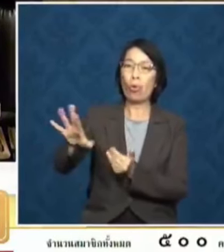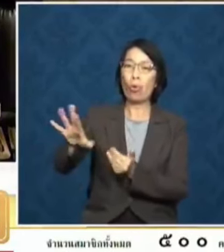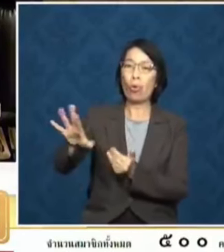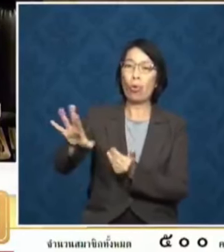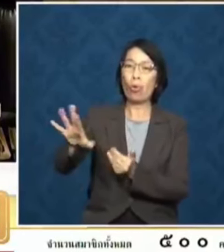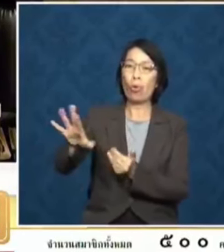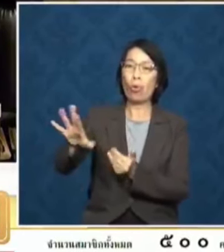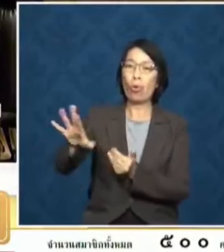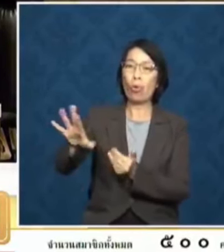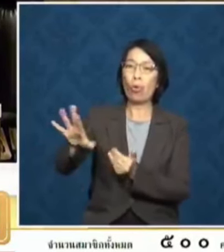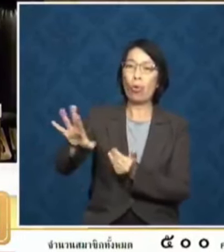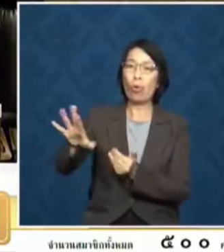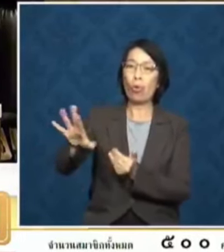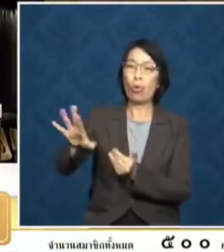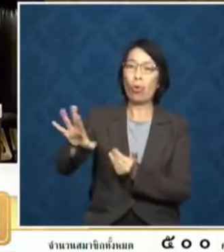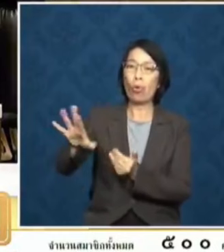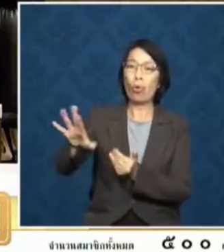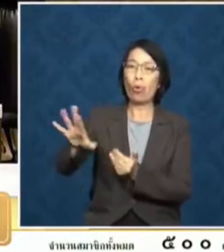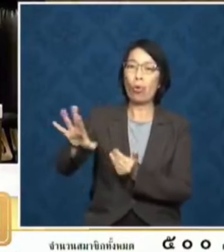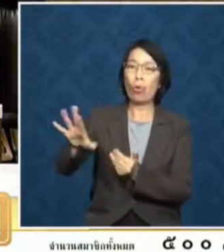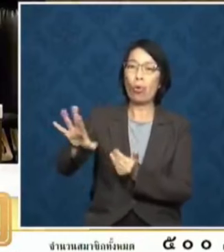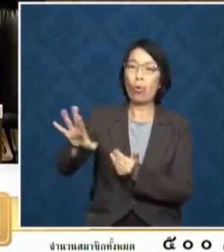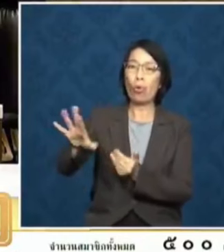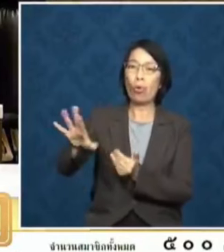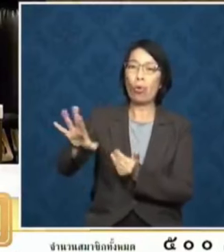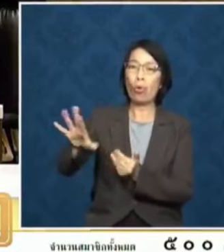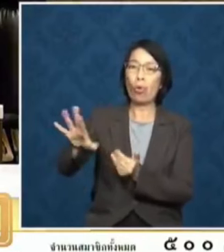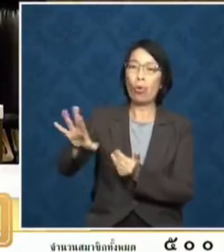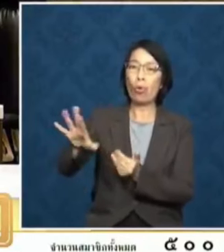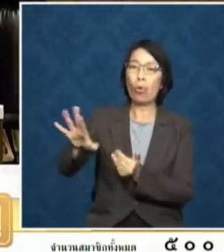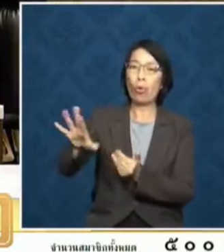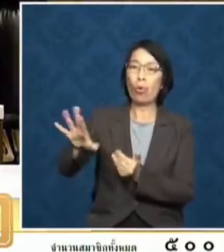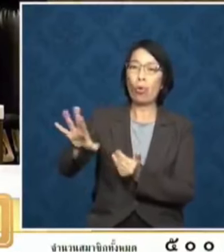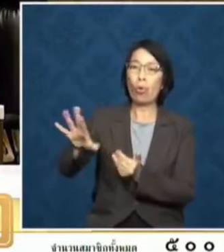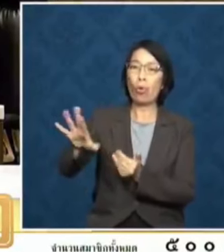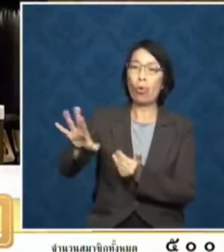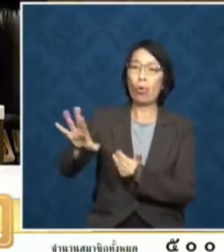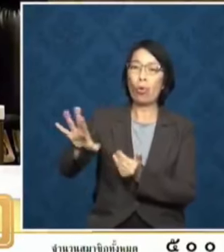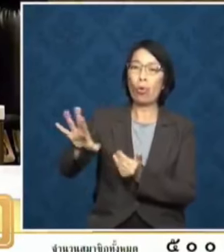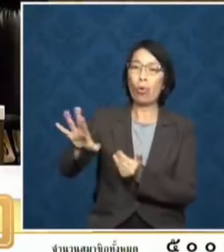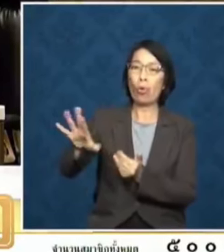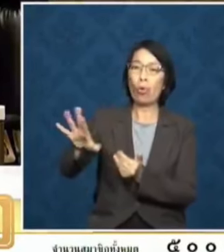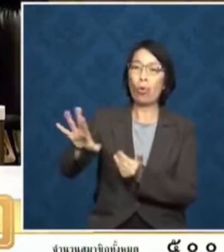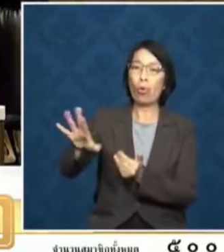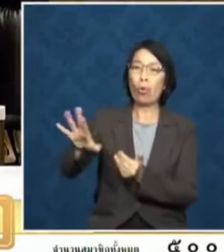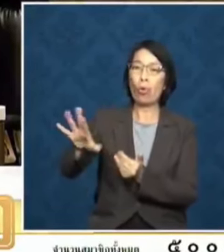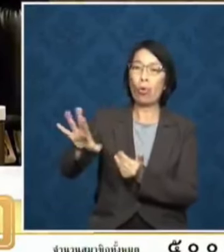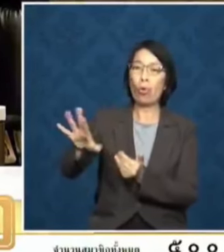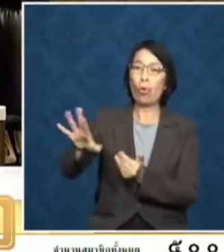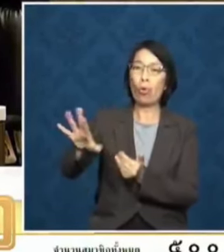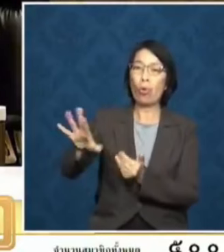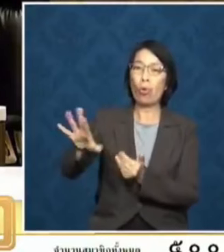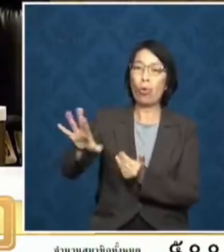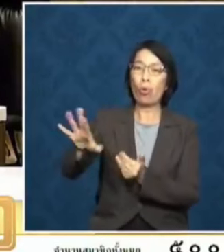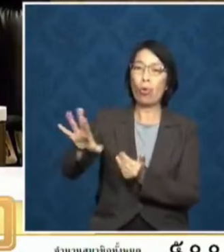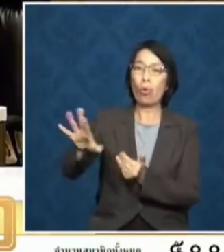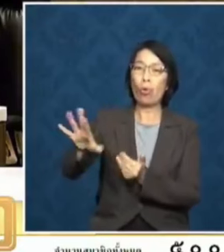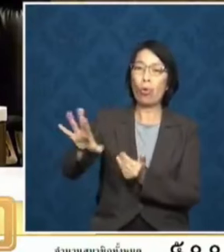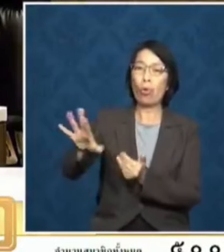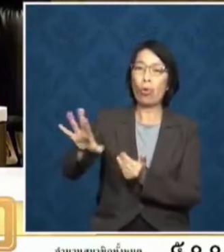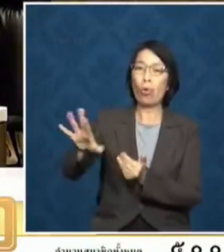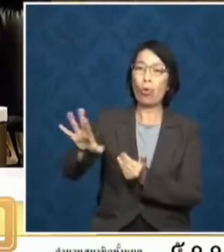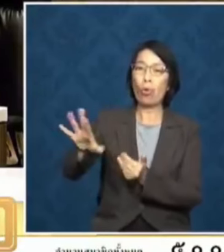รกิจที่เป็นอู่ข้าวอู่น้ำคอยส่งเงินนอกระบบเลี้ยงนายพลอดีตนายพลอย่างที่ตรวจสอบไม่ได้อย่